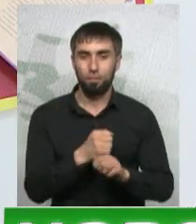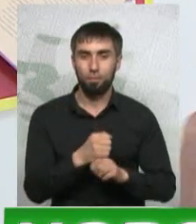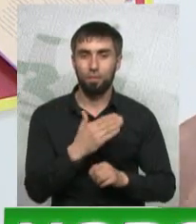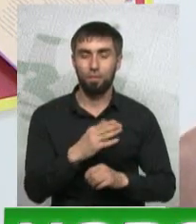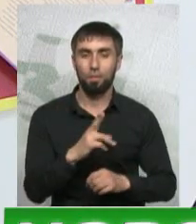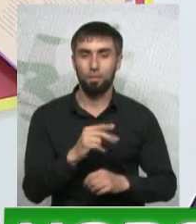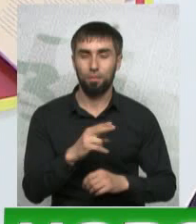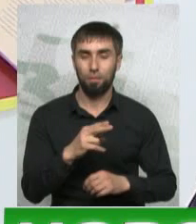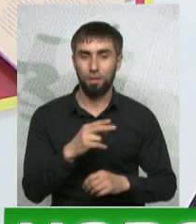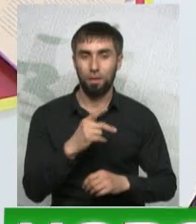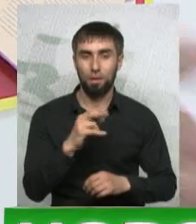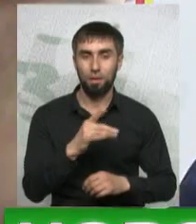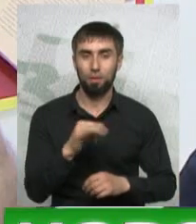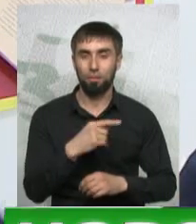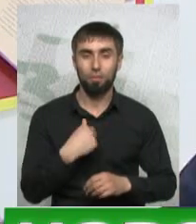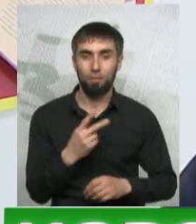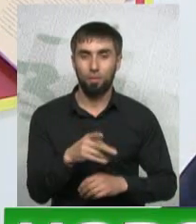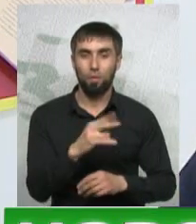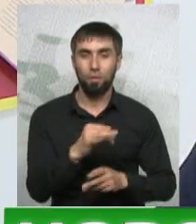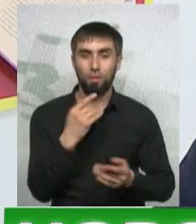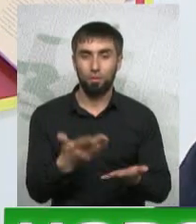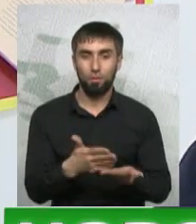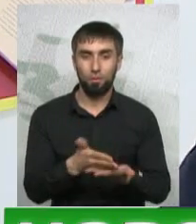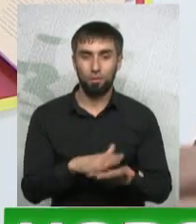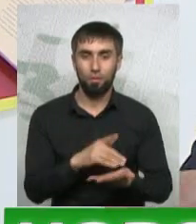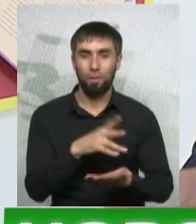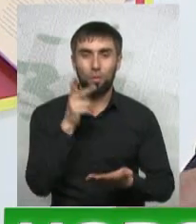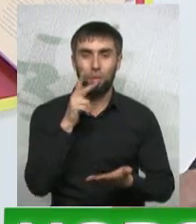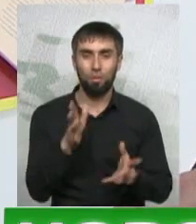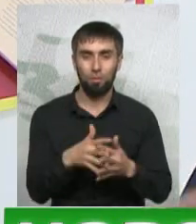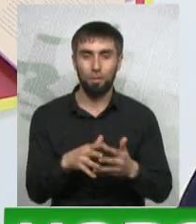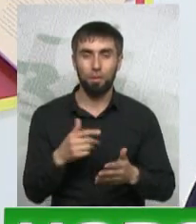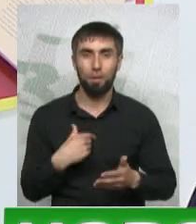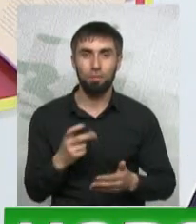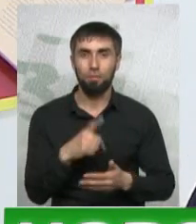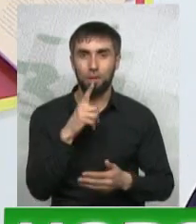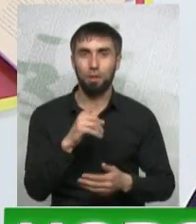кахал да хамдус хаджиш, хадус миус на сар куртушка. Шура хаяш, мажит дерево шамаш.